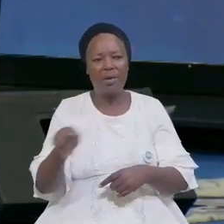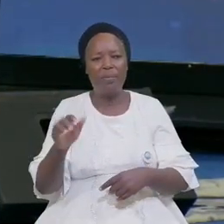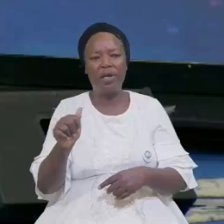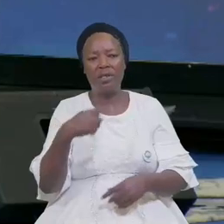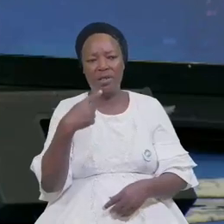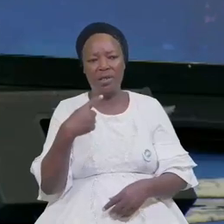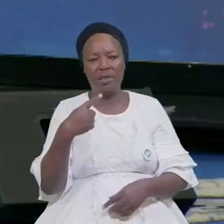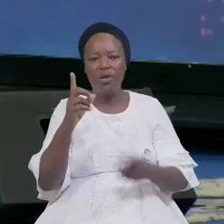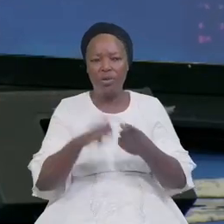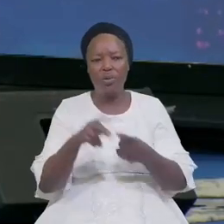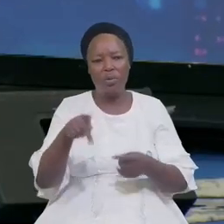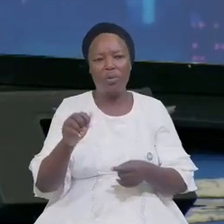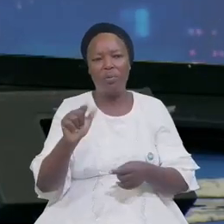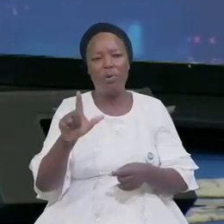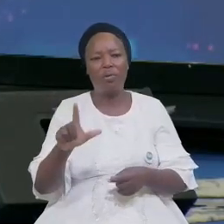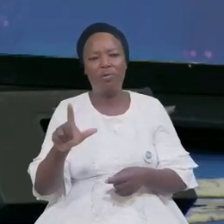Paul,